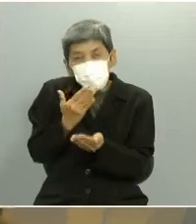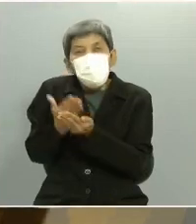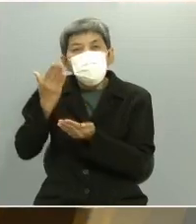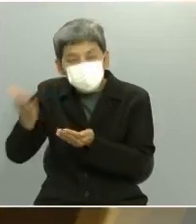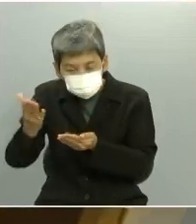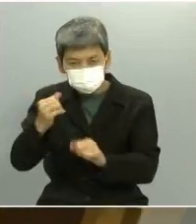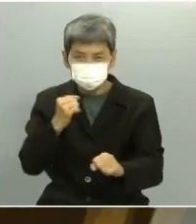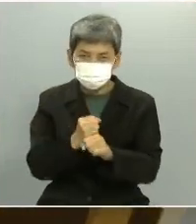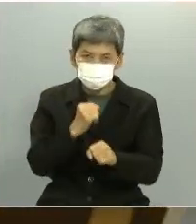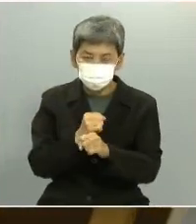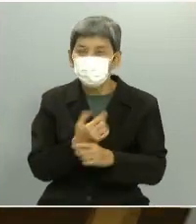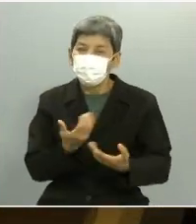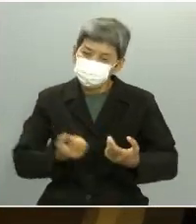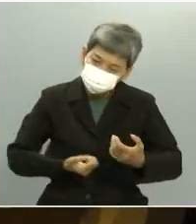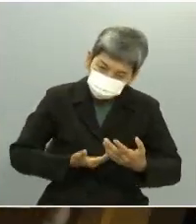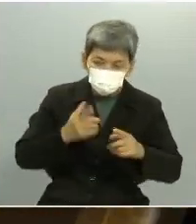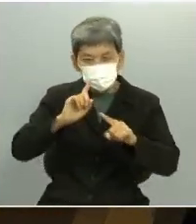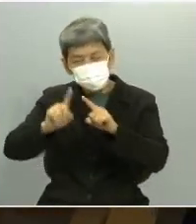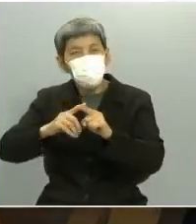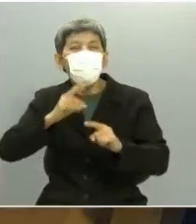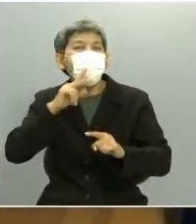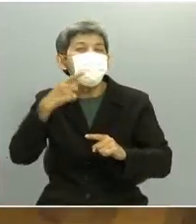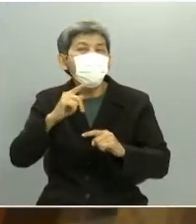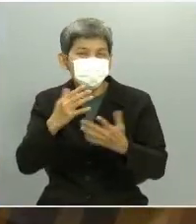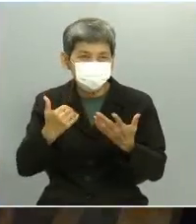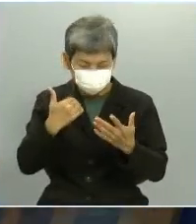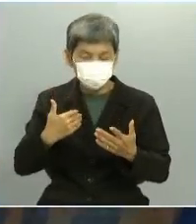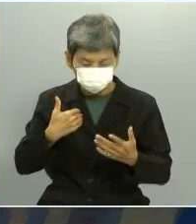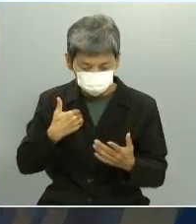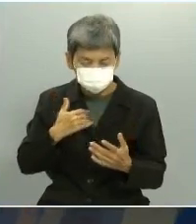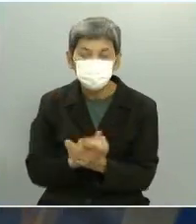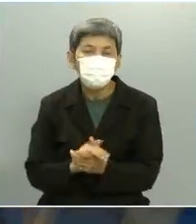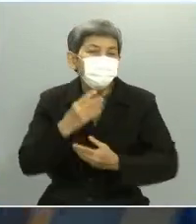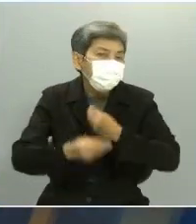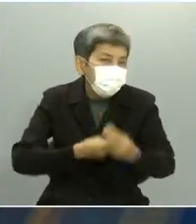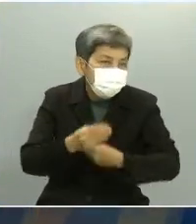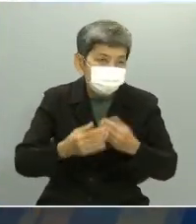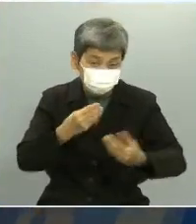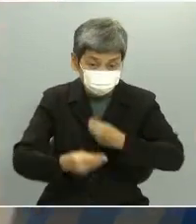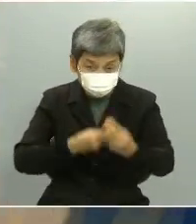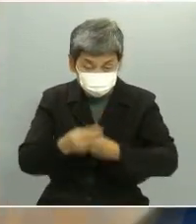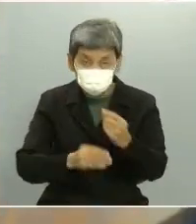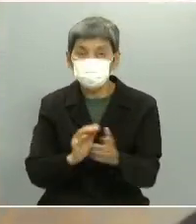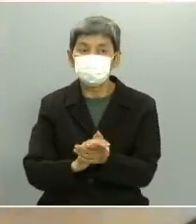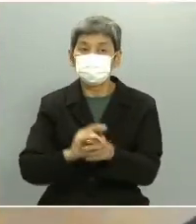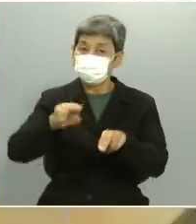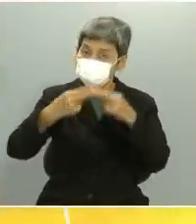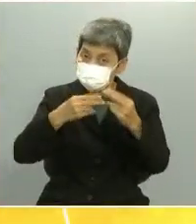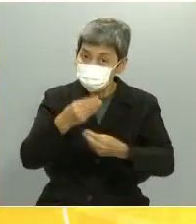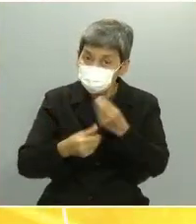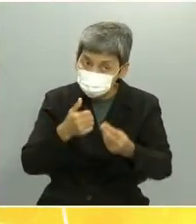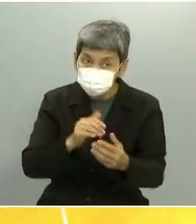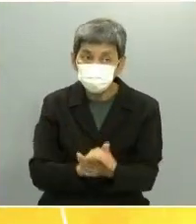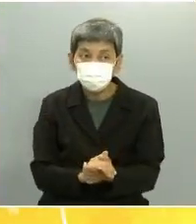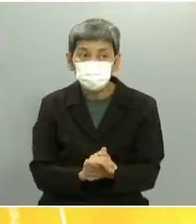ทอยจากประเทศจีนเอามาขายนี่ขายเซ็กทอยเนี่ยจะซื่อสัตย์กับลูกค้า